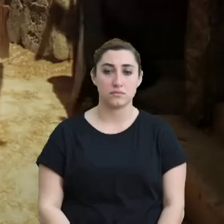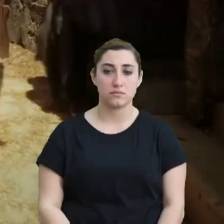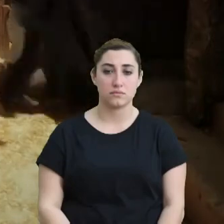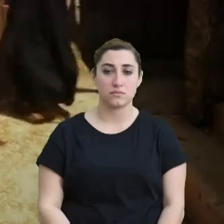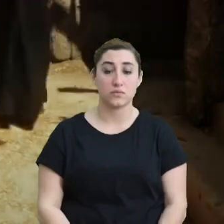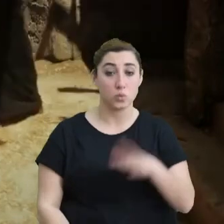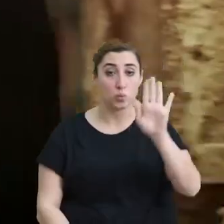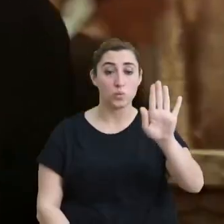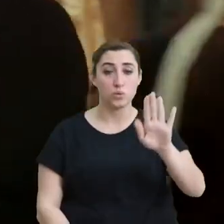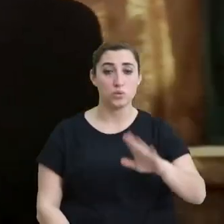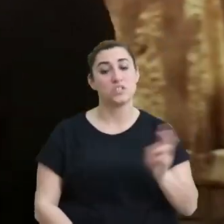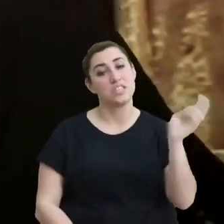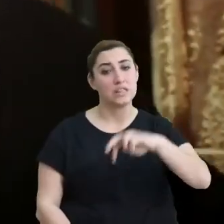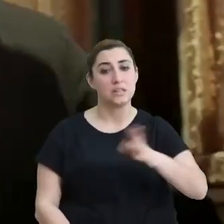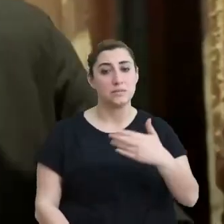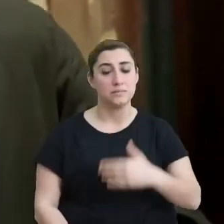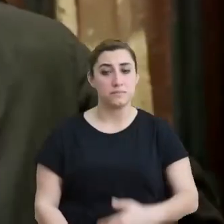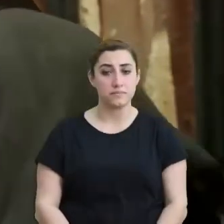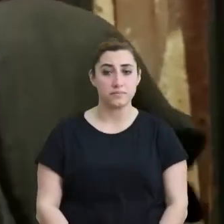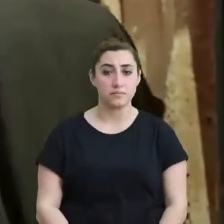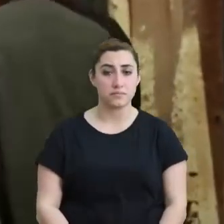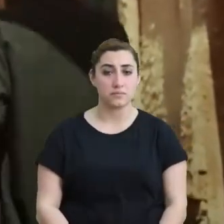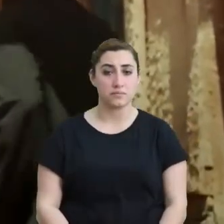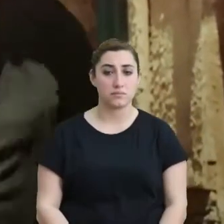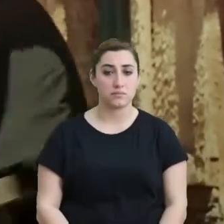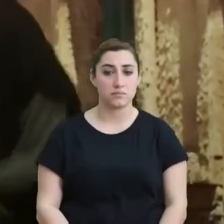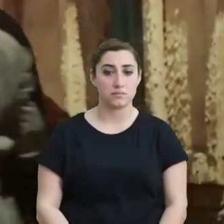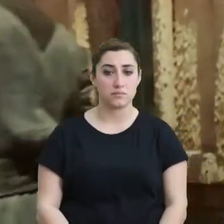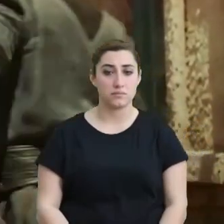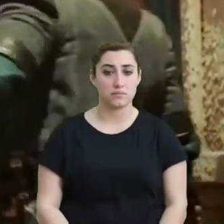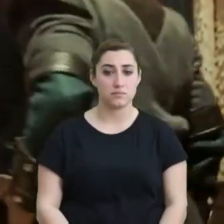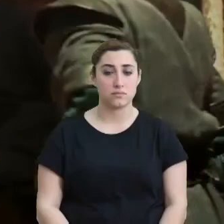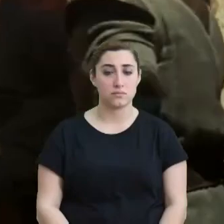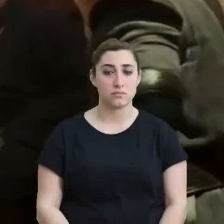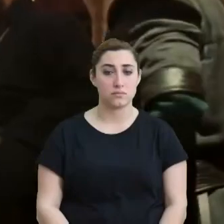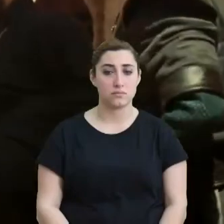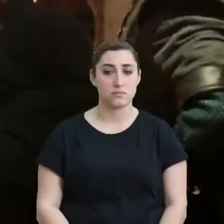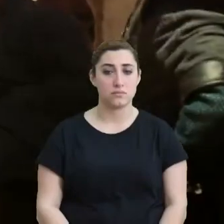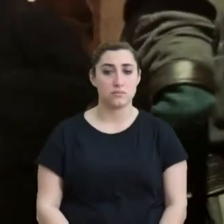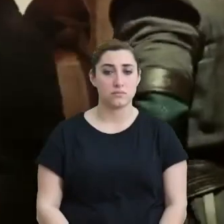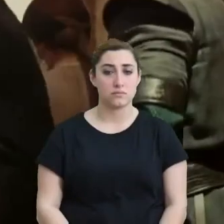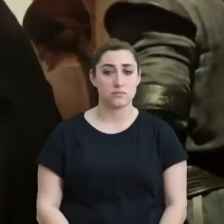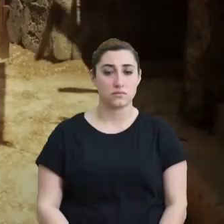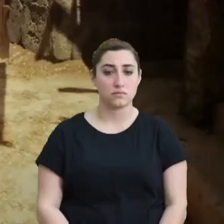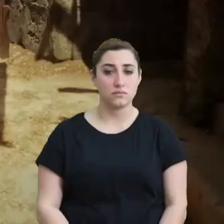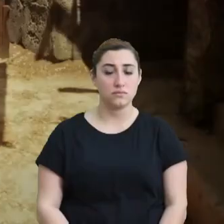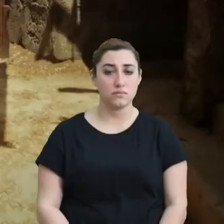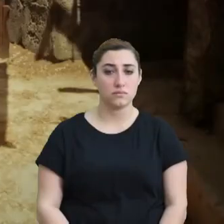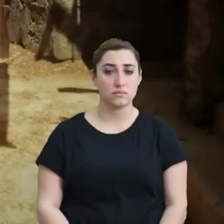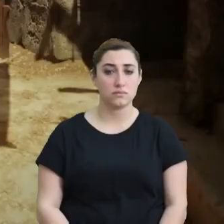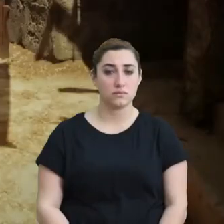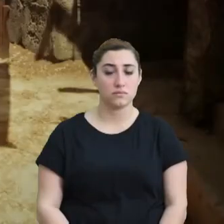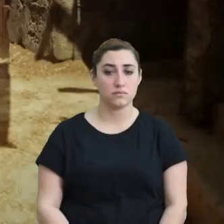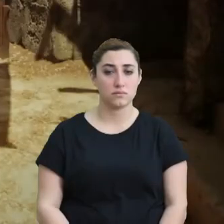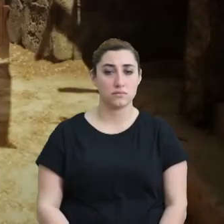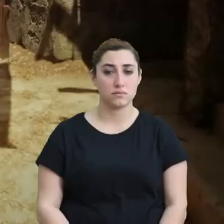çıktı. Dur, in aşağı. Zabit Doğan deri siyah üniformasıyla indi attan. Yunus siyah hırkası ve kavuğuyla